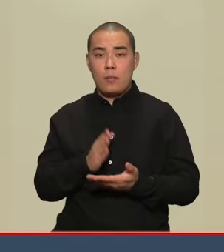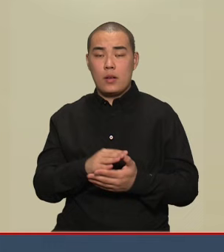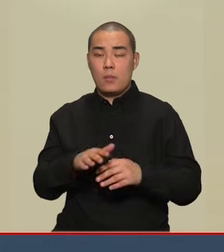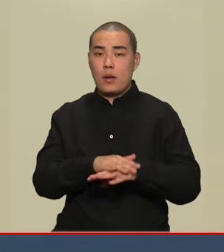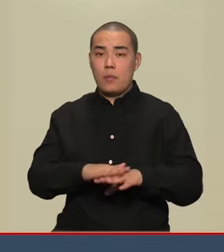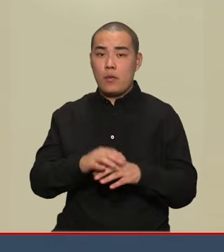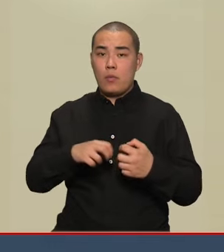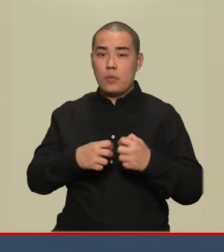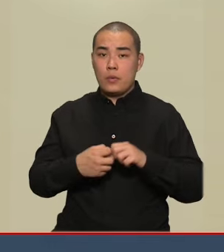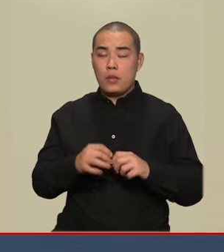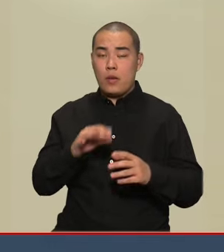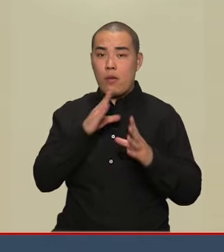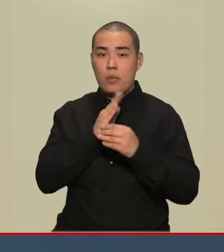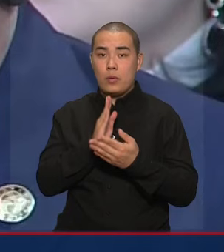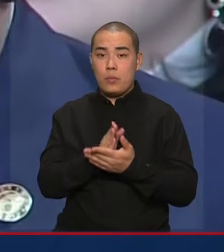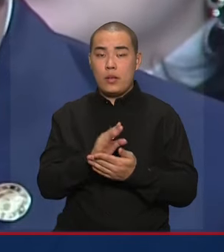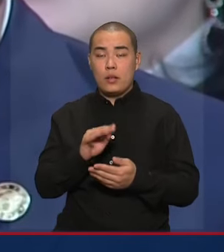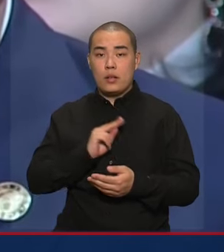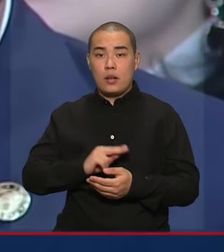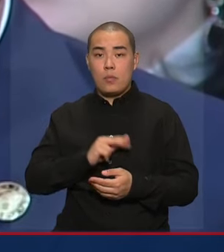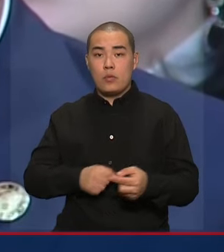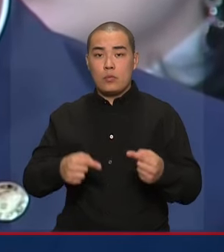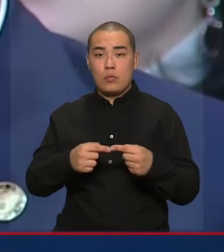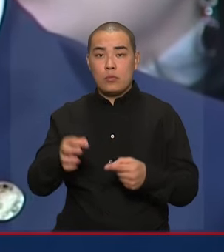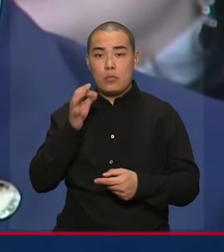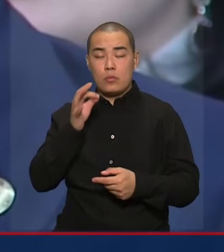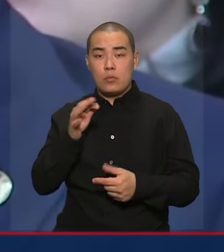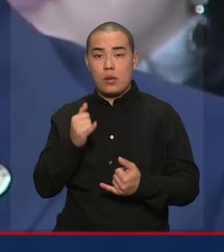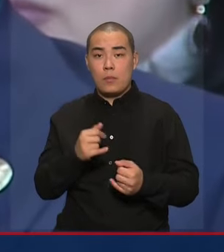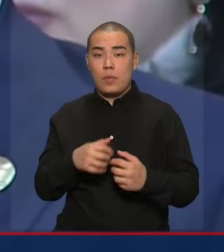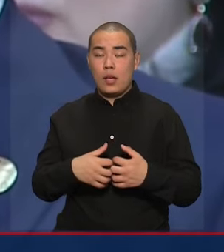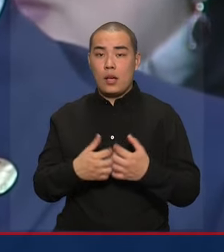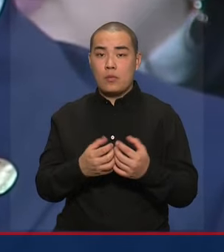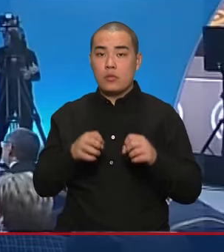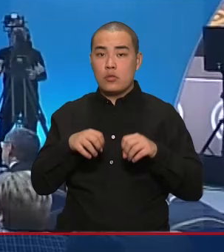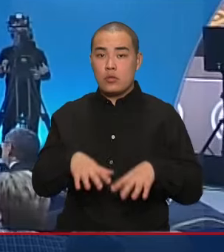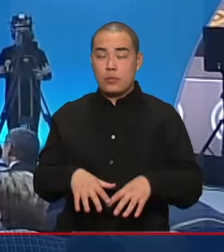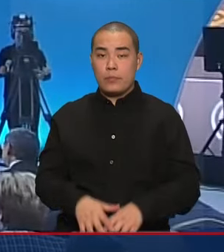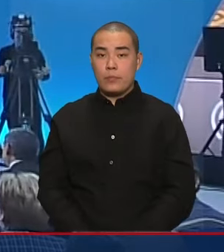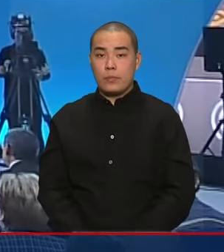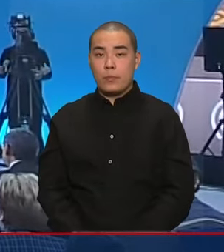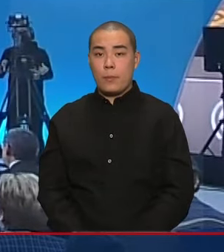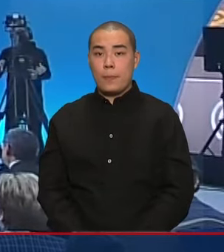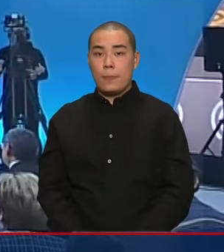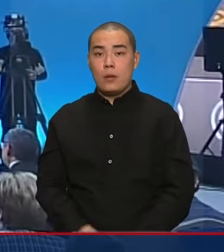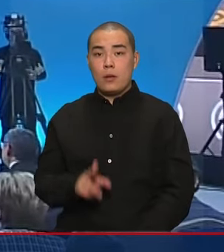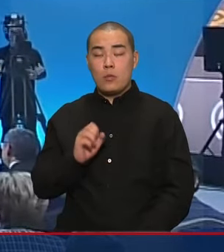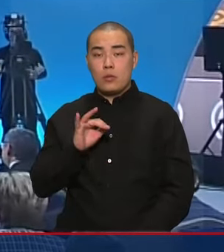общества и выдвигают инициативы, но и работают точечно, предлагая механизмы их решения.